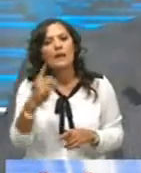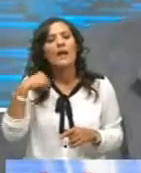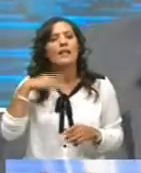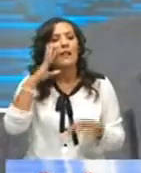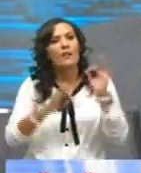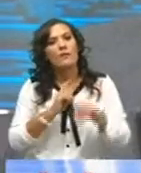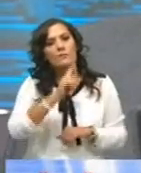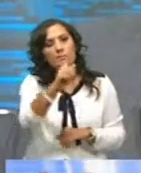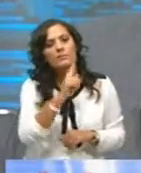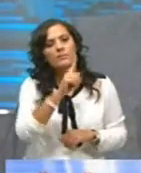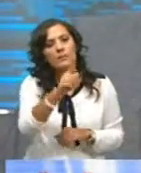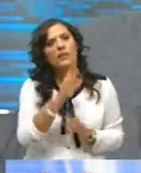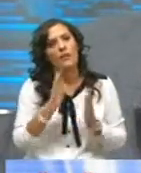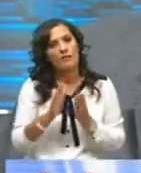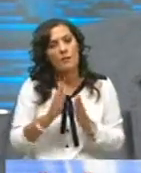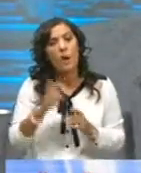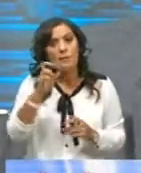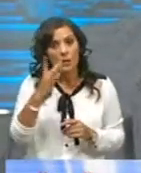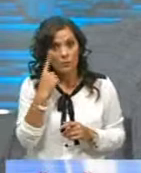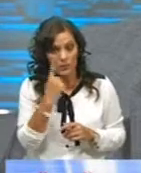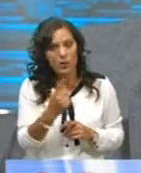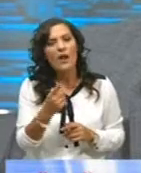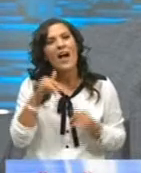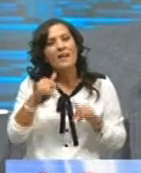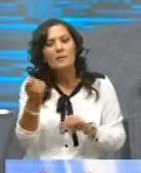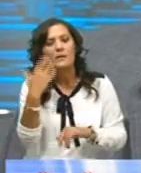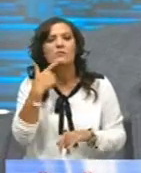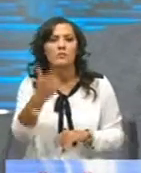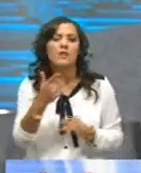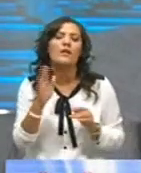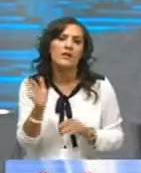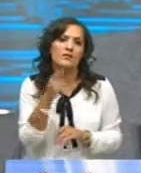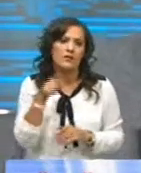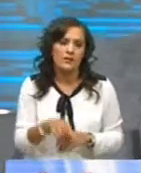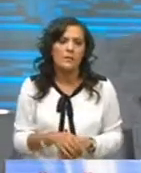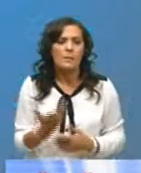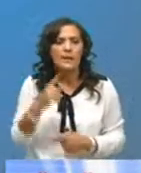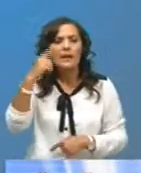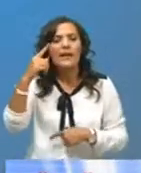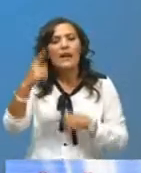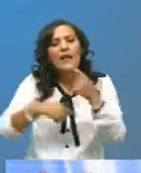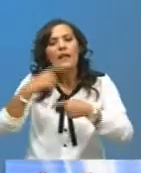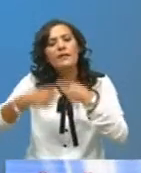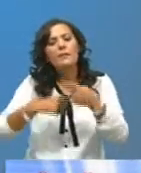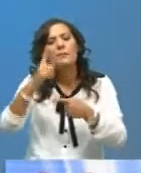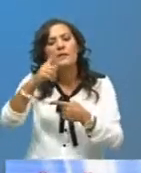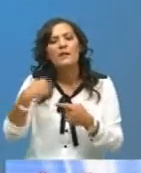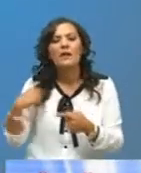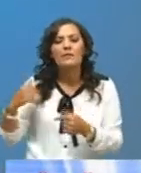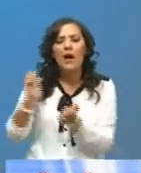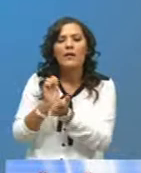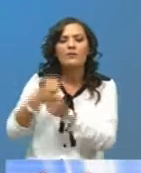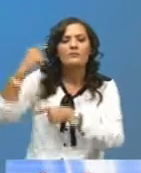edeceksiniz polis görürse aynı prensipler geçerli tane prens gel geçerli Peki genetik bir faktör yok